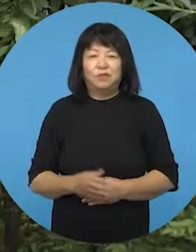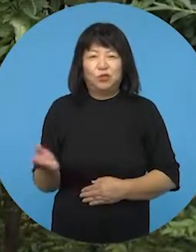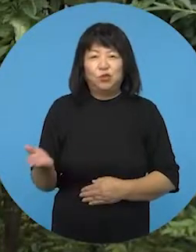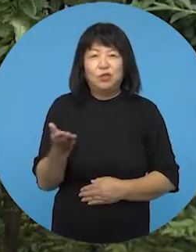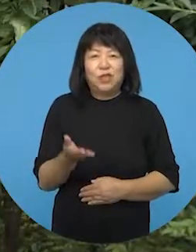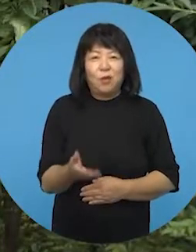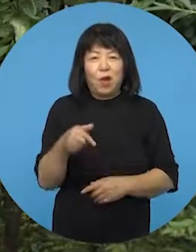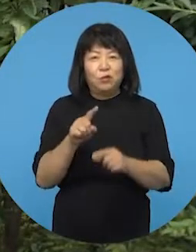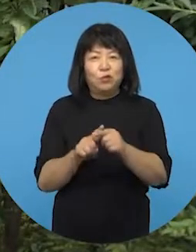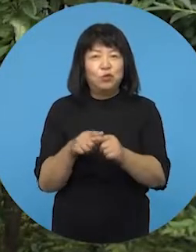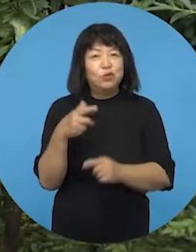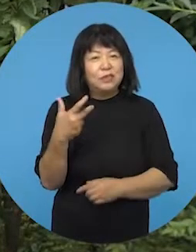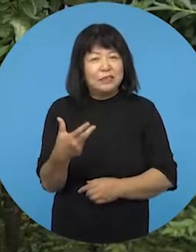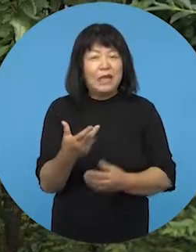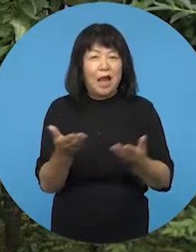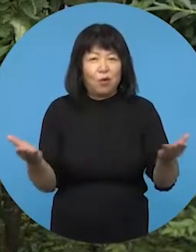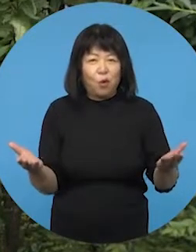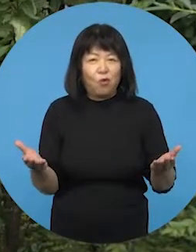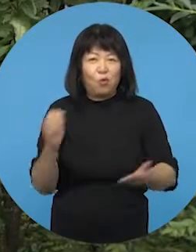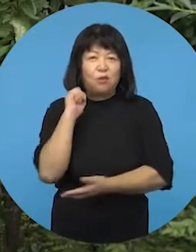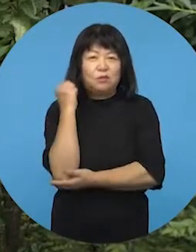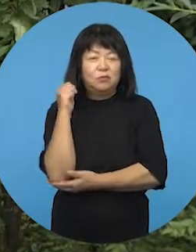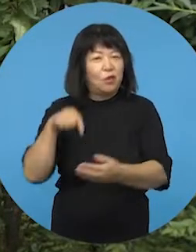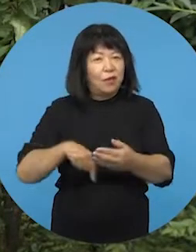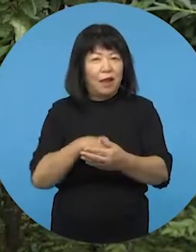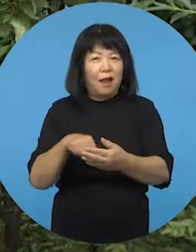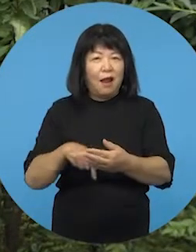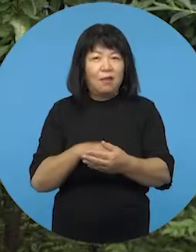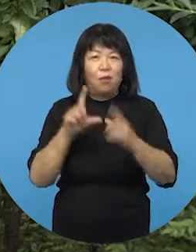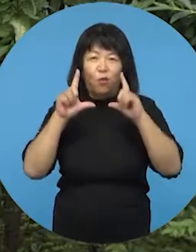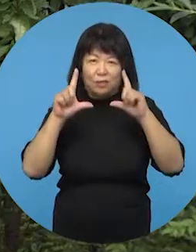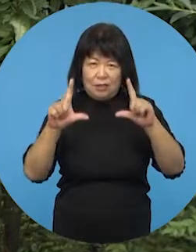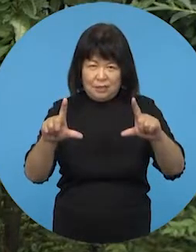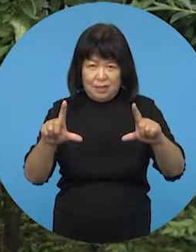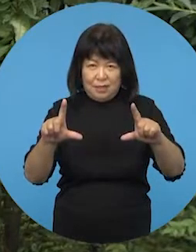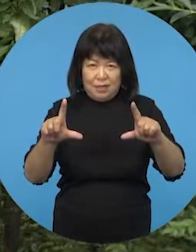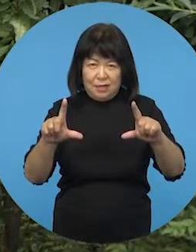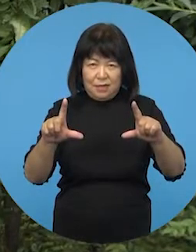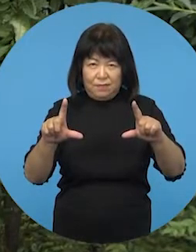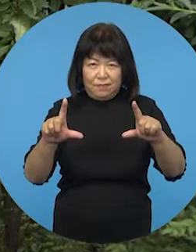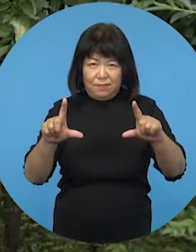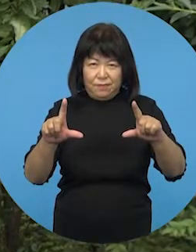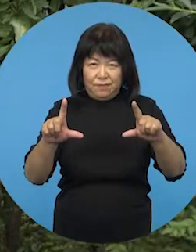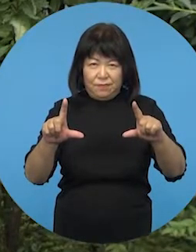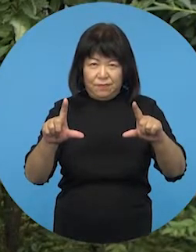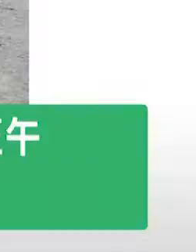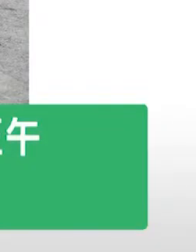続いては府中市発行の広報誌、広報府中からのお知らせです。